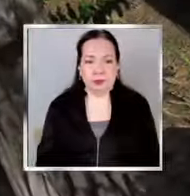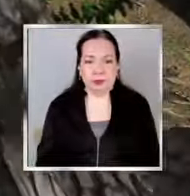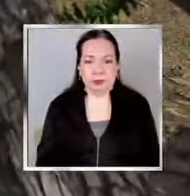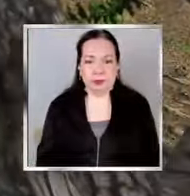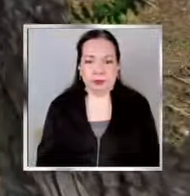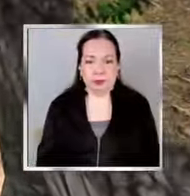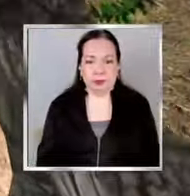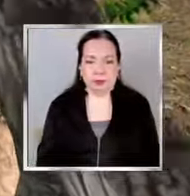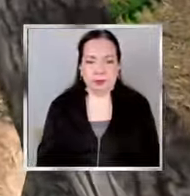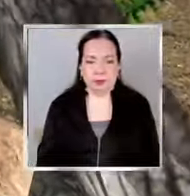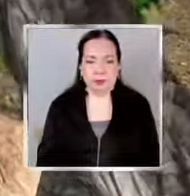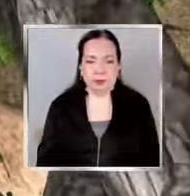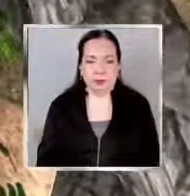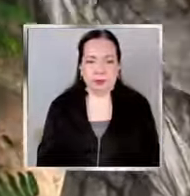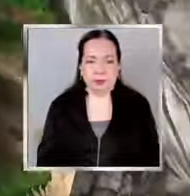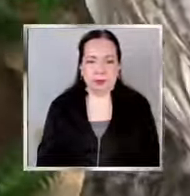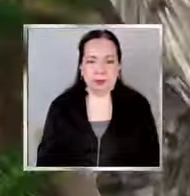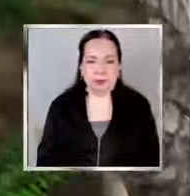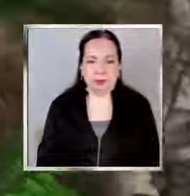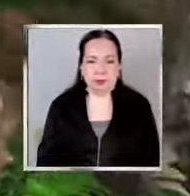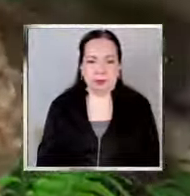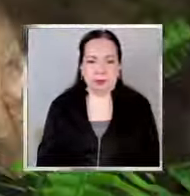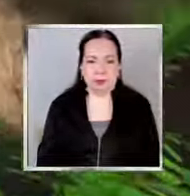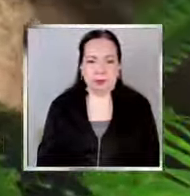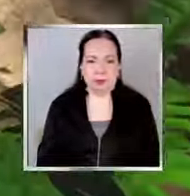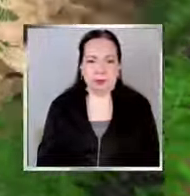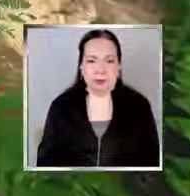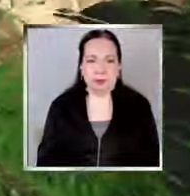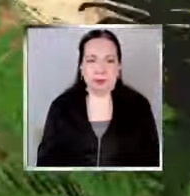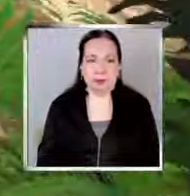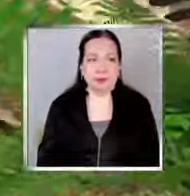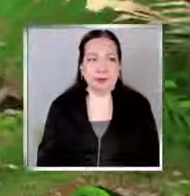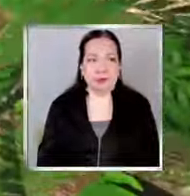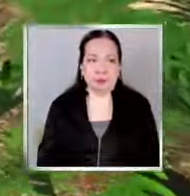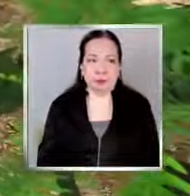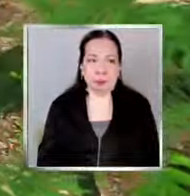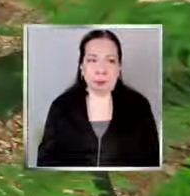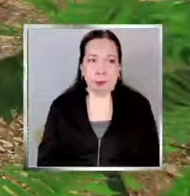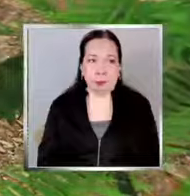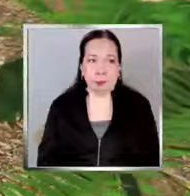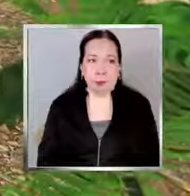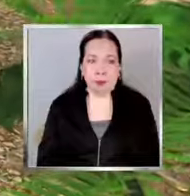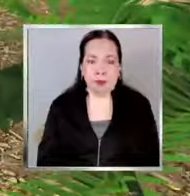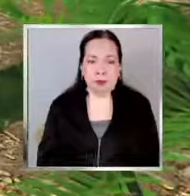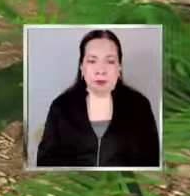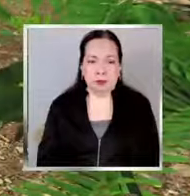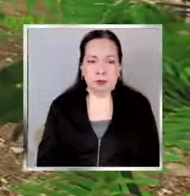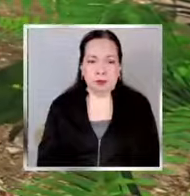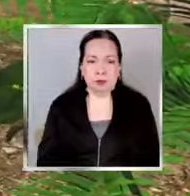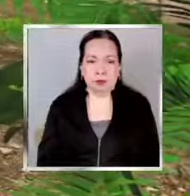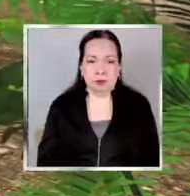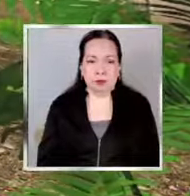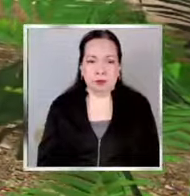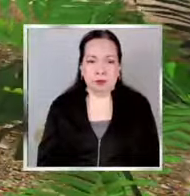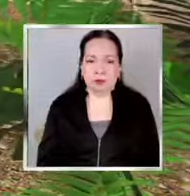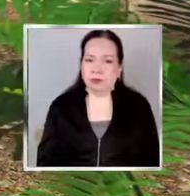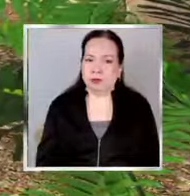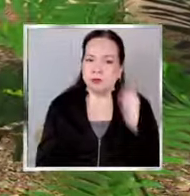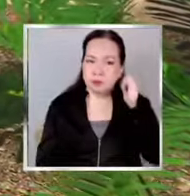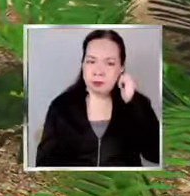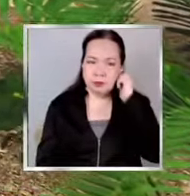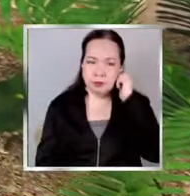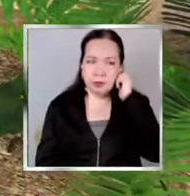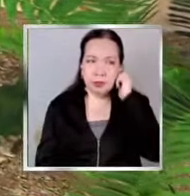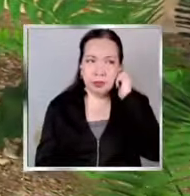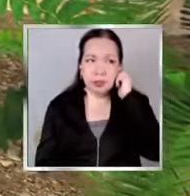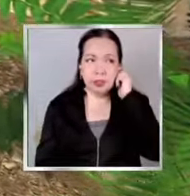Kapag tayo ay na-sting ng alakdan, ang unang gawin, i-disinfect ang bahagi ng katawan na na-sting nito. Hugasan gamit ang sabon at tubig